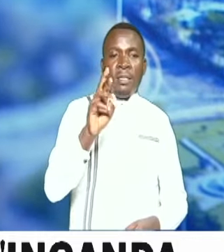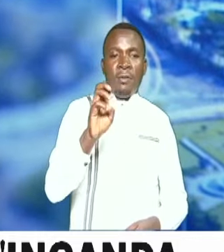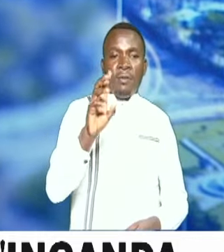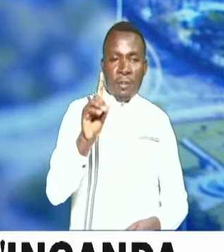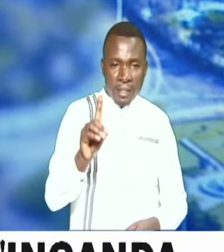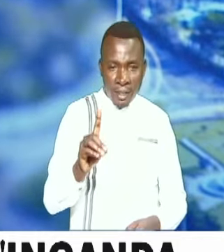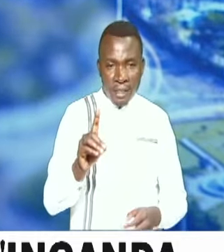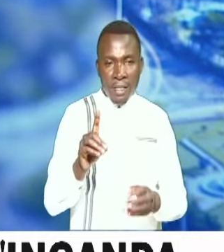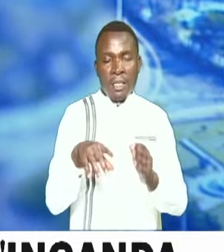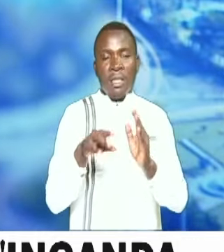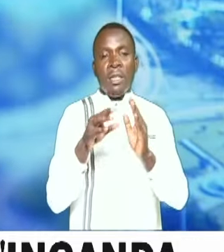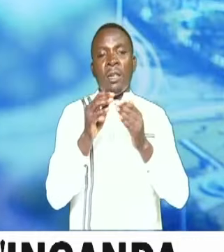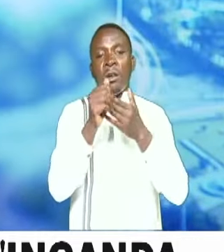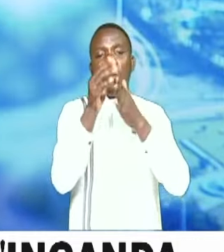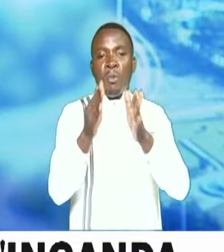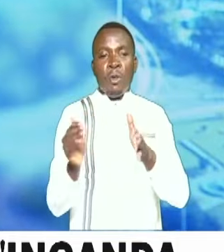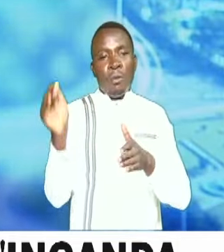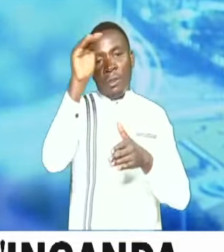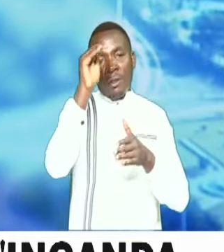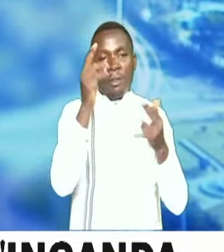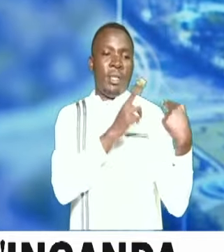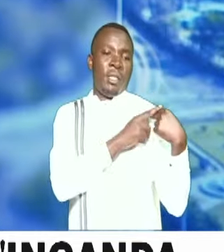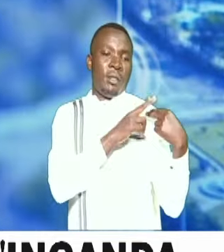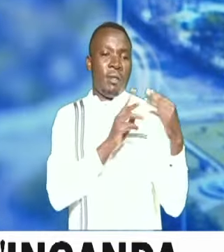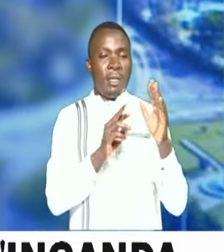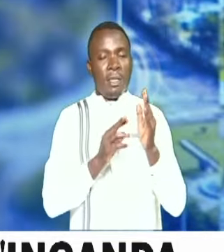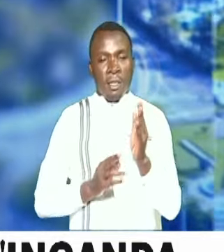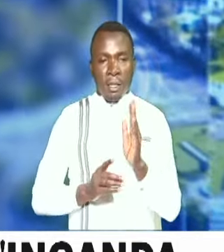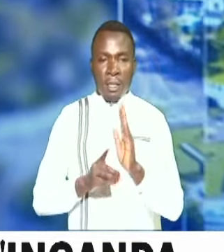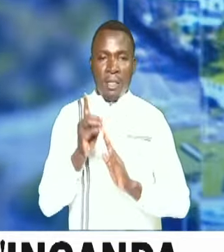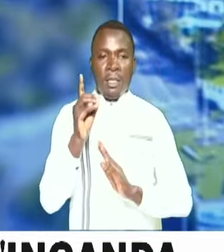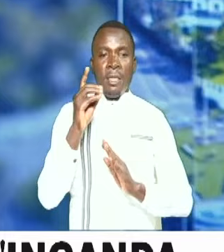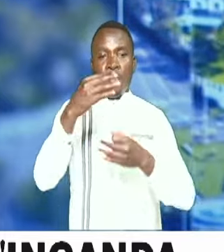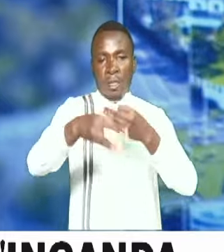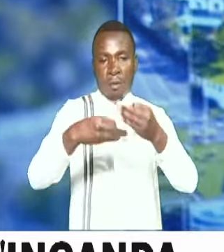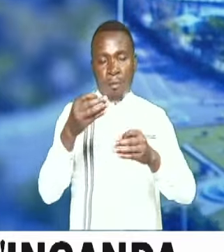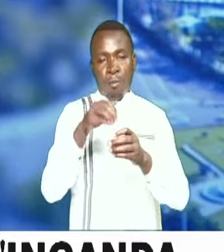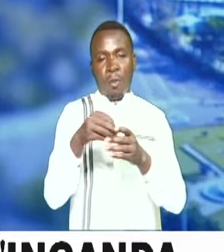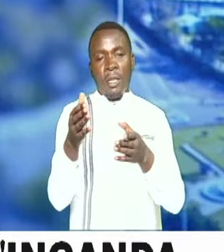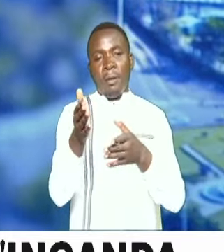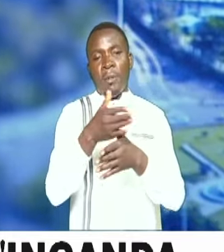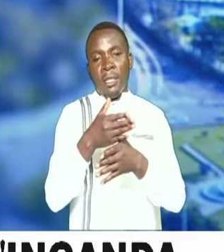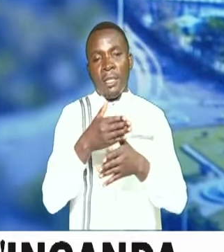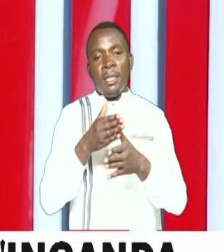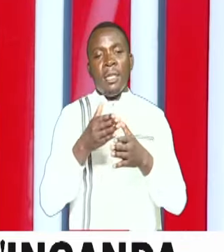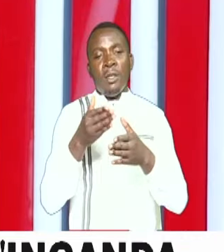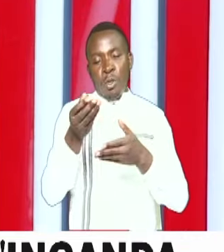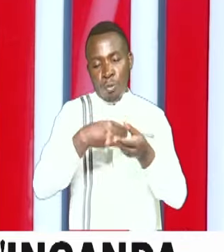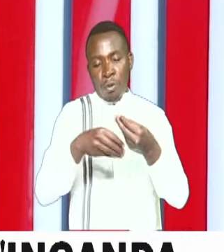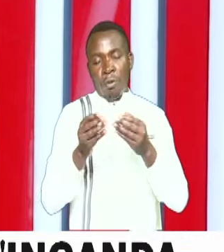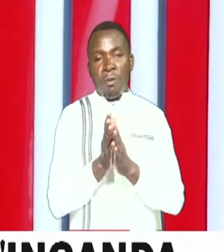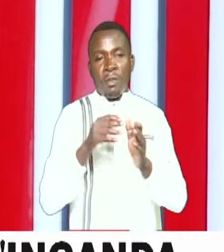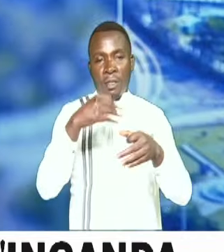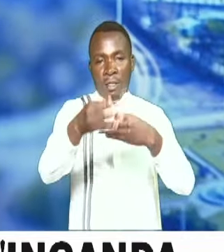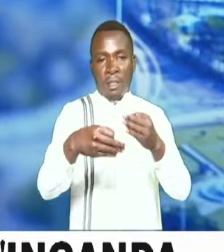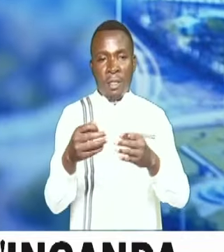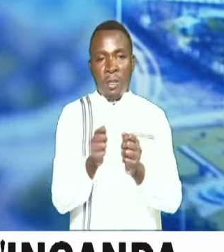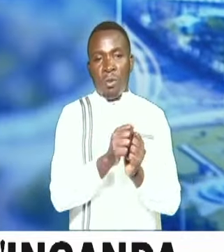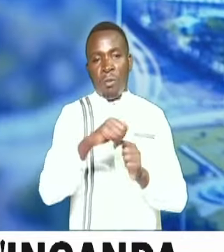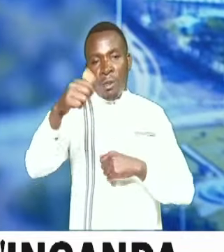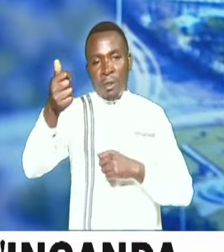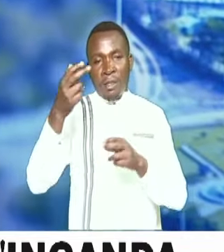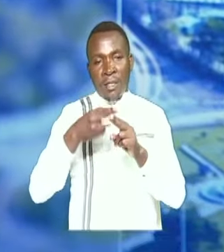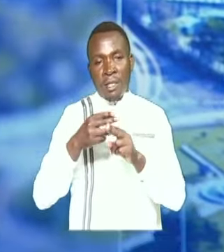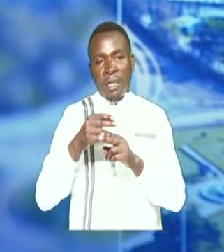mukuru ushinzwe iterambere ry'inganda muri ministeri y'ubucuruzi n'inganda tubaye kaze bwana Mugabe murakoze cyane turi kumwe kandi na